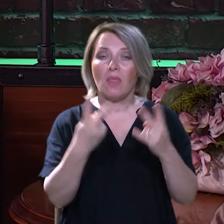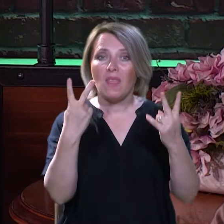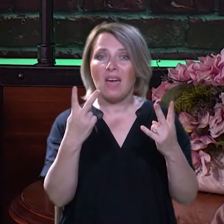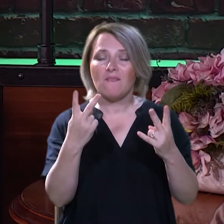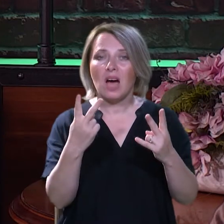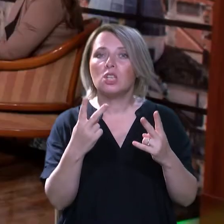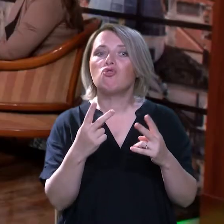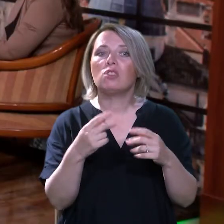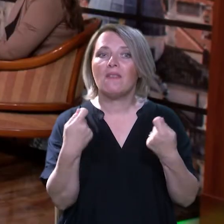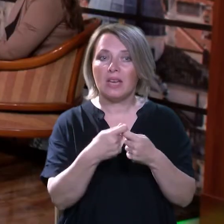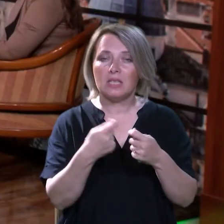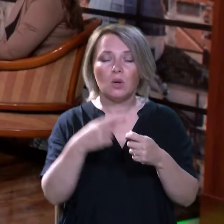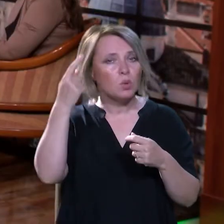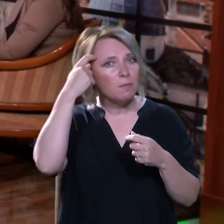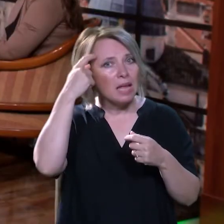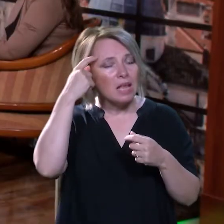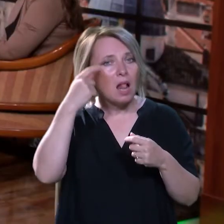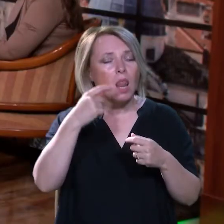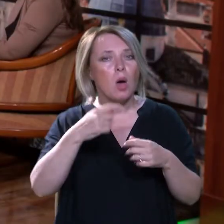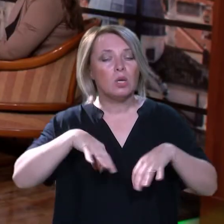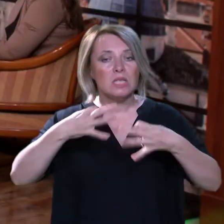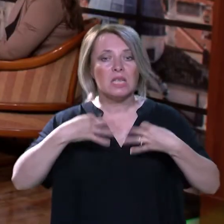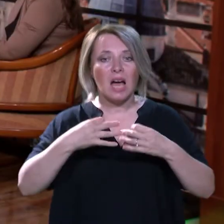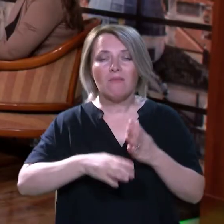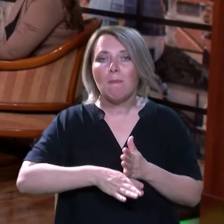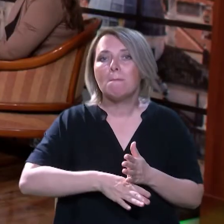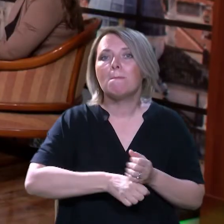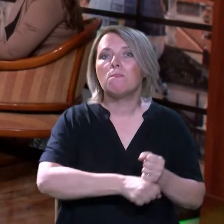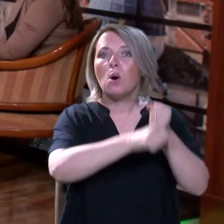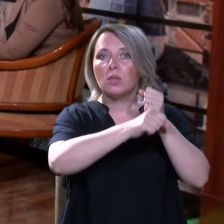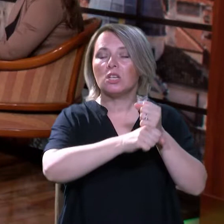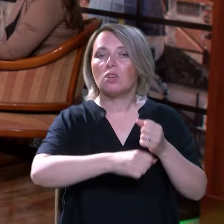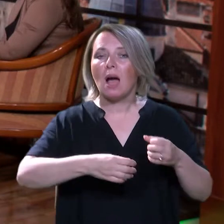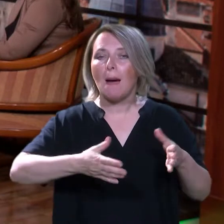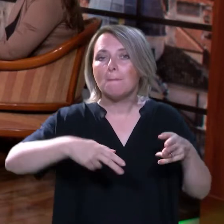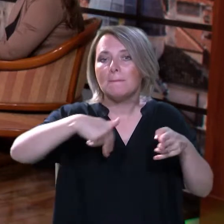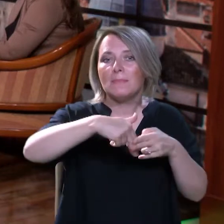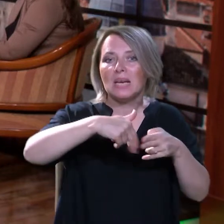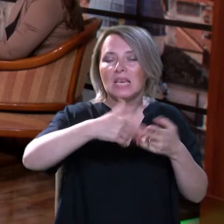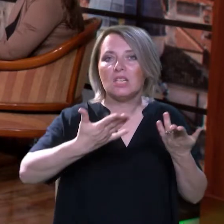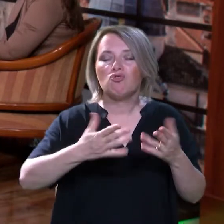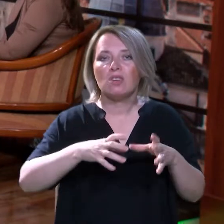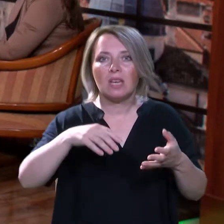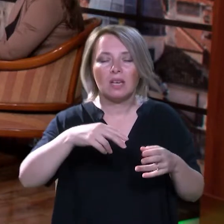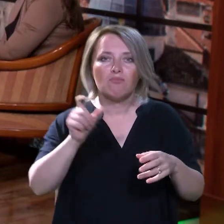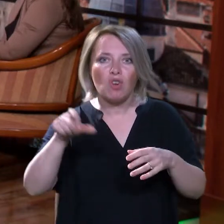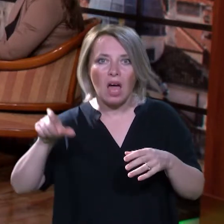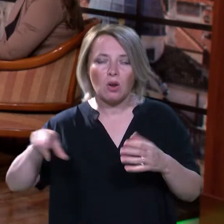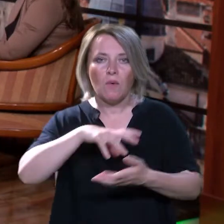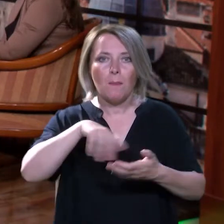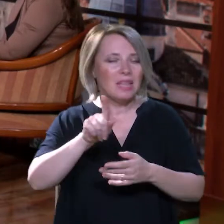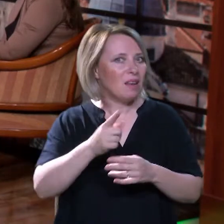zdravlja, znači ta podrška okoline, to druženje, ta podrška bližnjih je izostajala, nije se